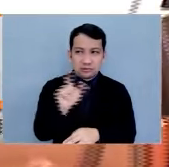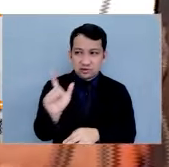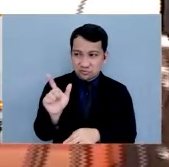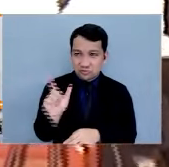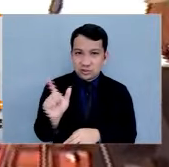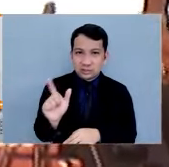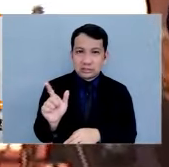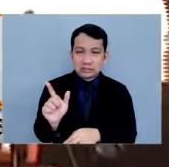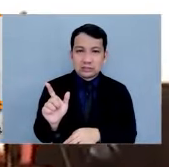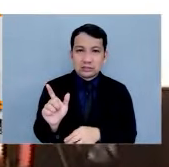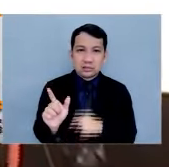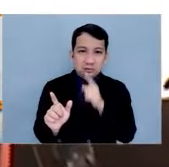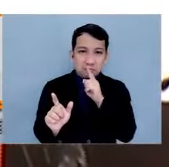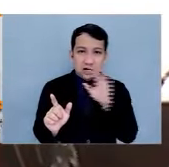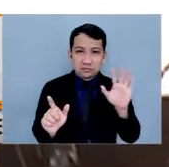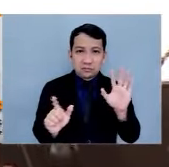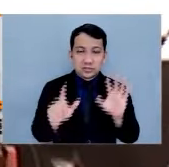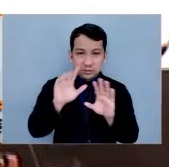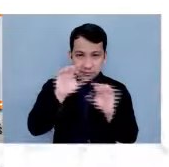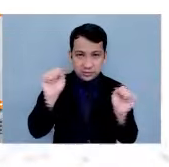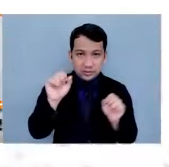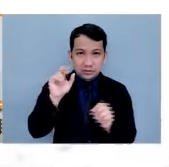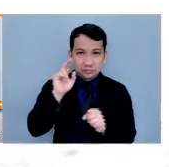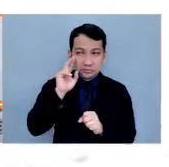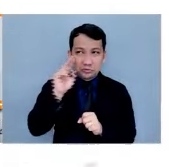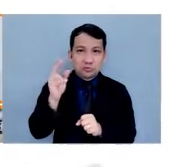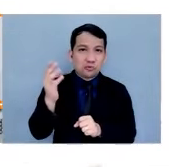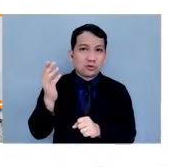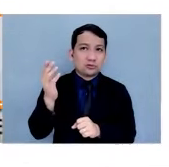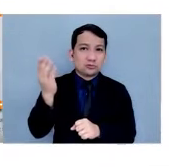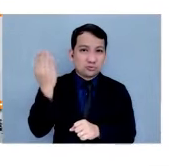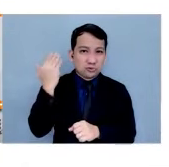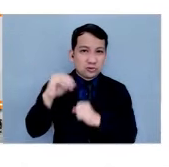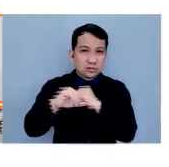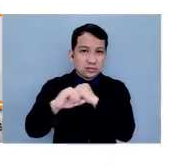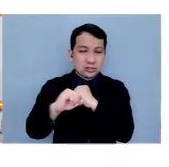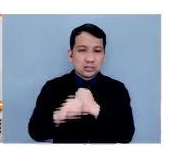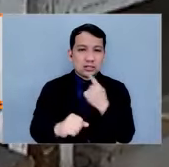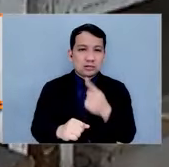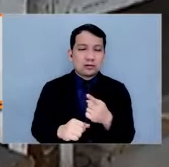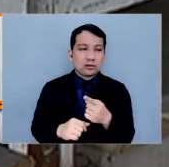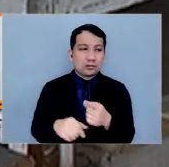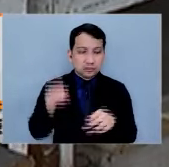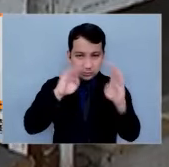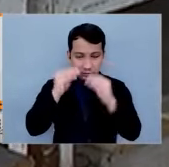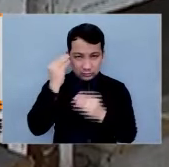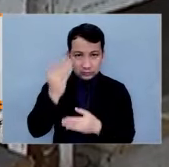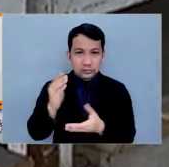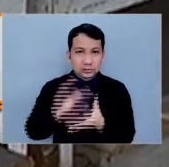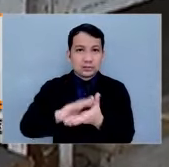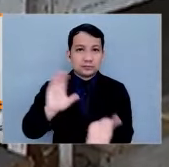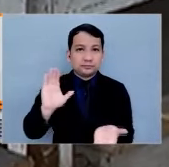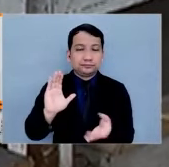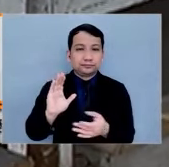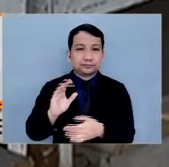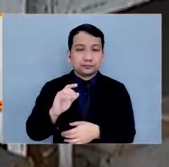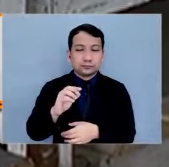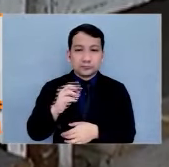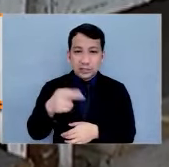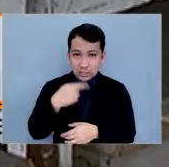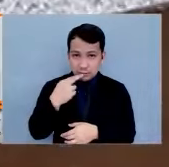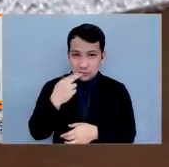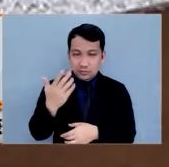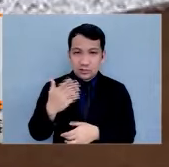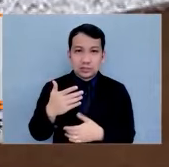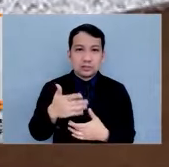na pangako ni Pangulong Marcos noong kampanya. Aminado si PBBM na problema nga ang mahal na bigas pero paliwanag niya, nararanasan din